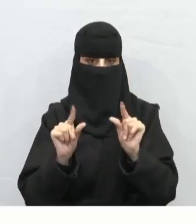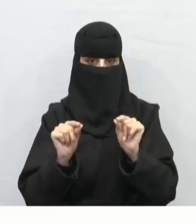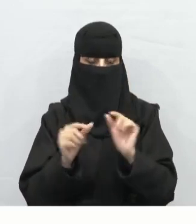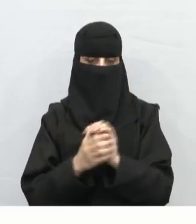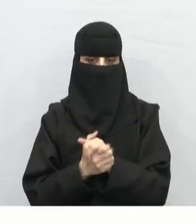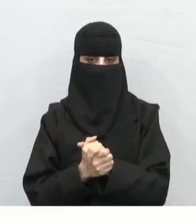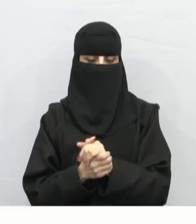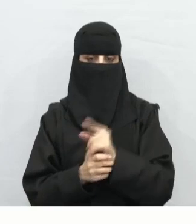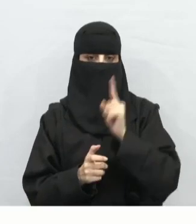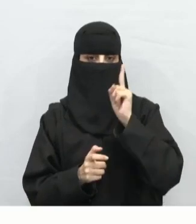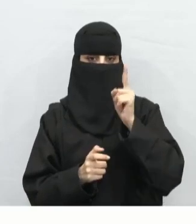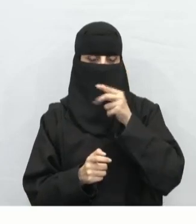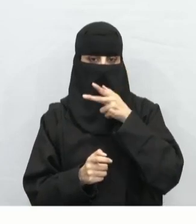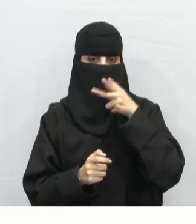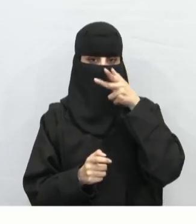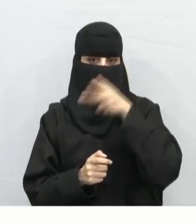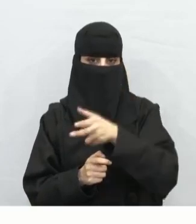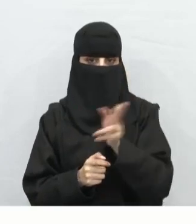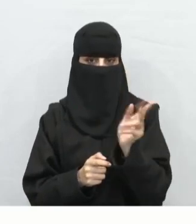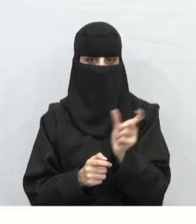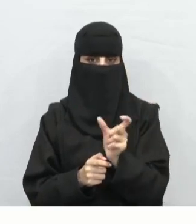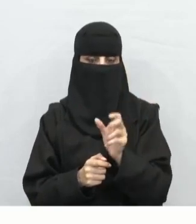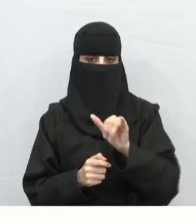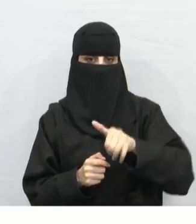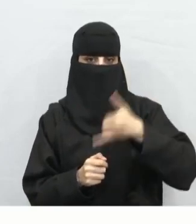فالله يقول عن العسل